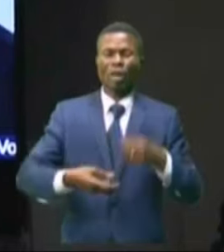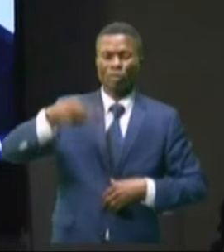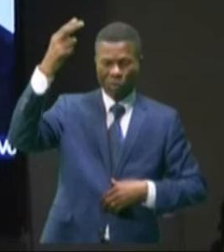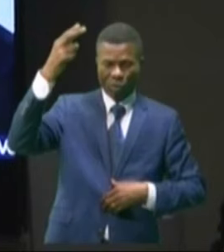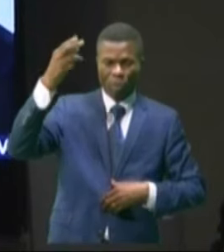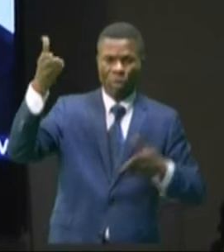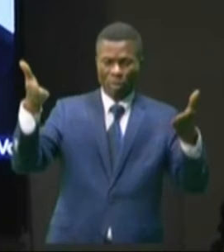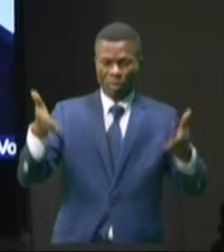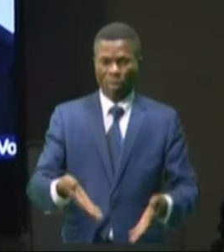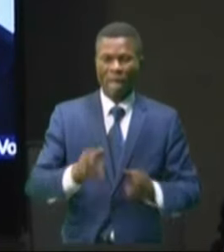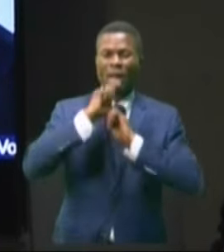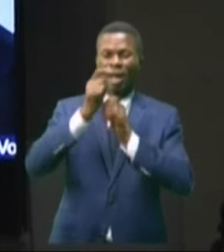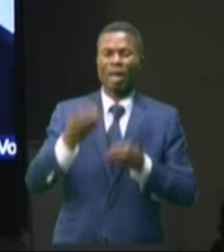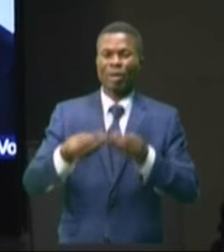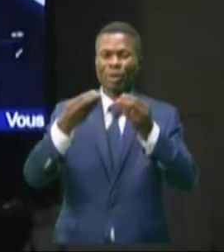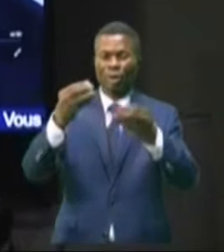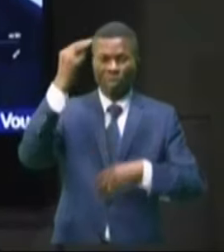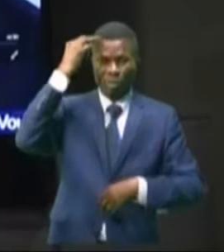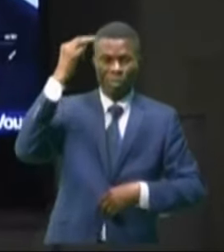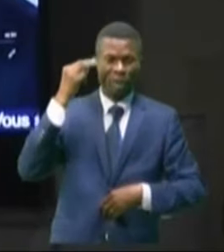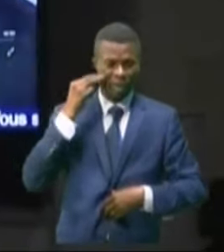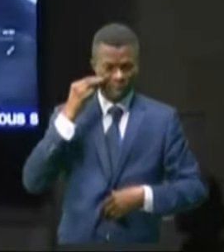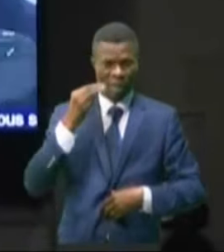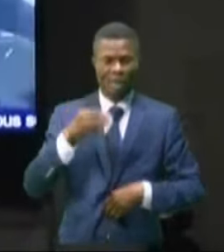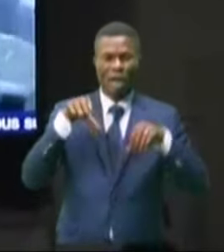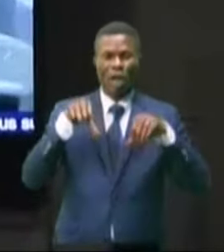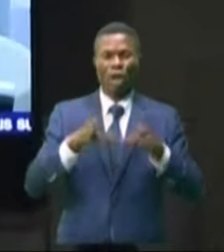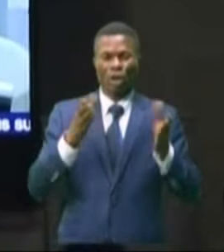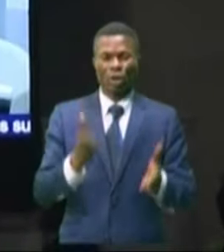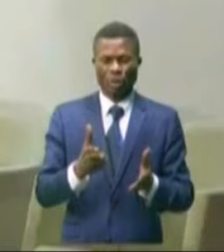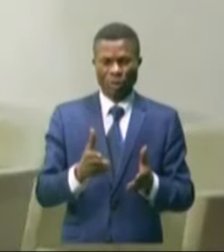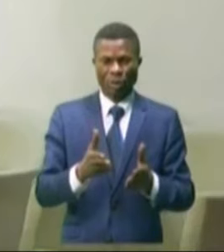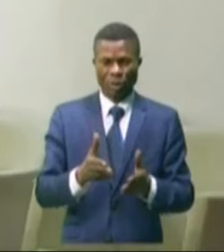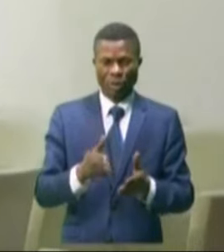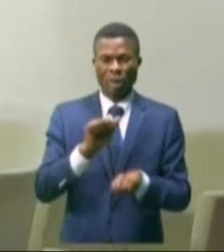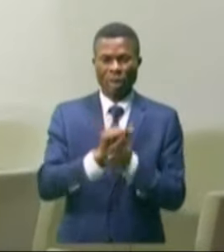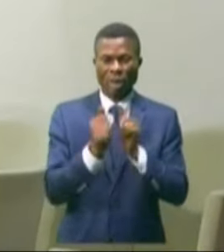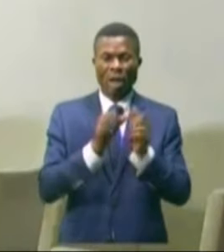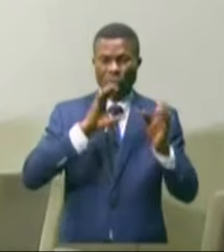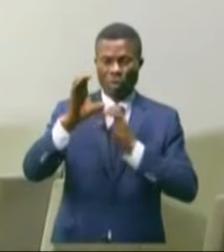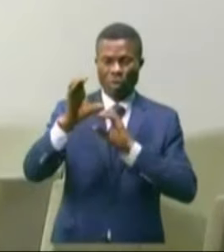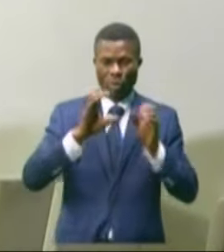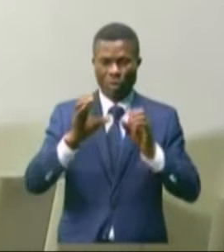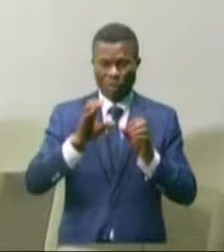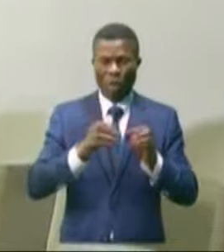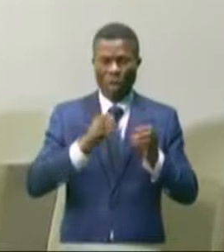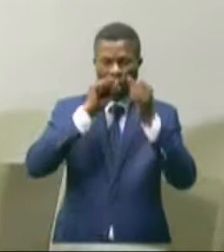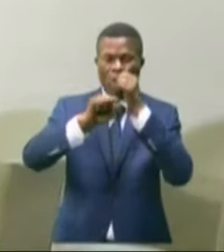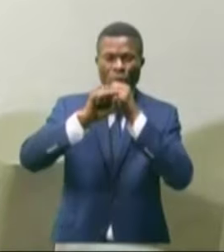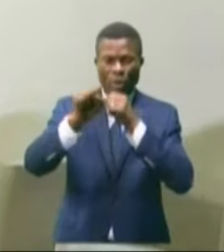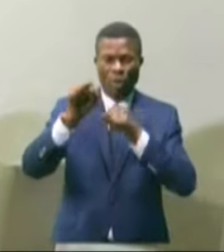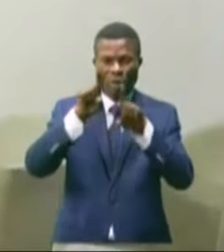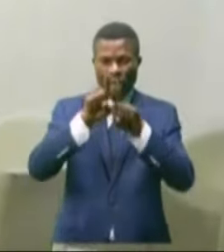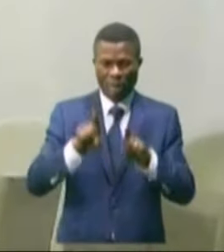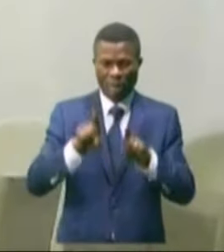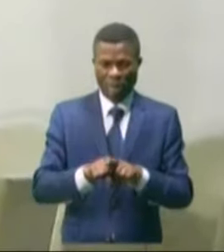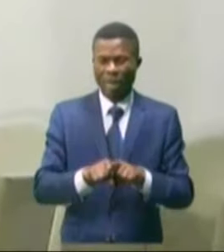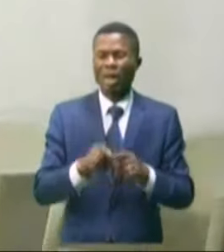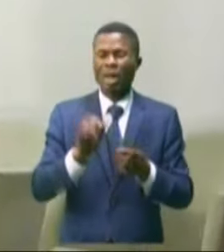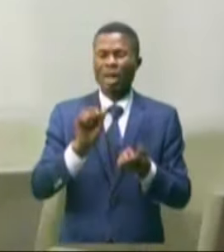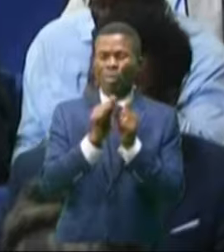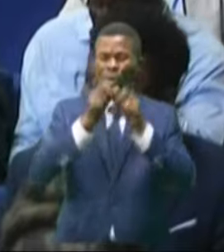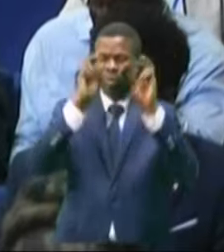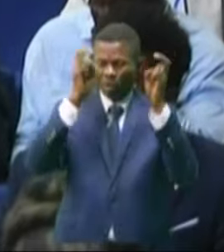a été décerné au ministre Patrick Mouyaya. Le ZAS de la Communication, du Marketing et de l'Événementiel s'y donne comme principale